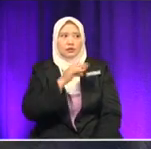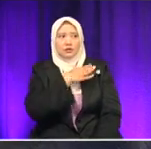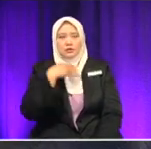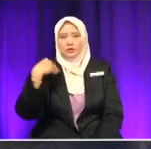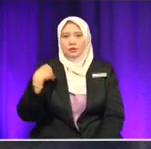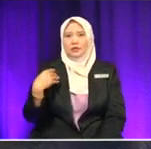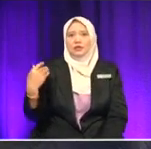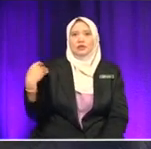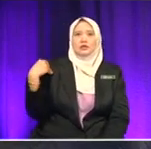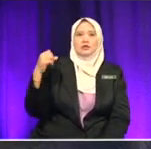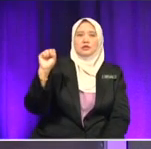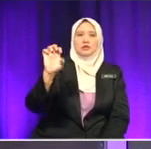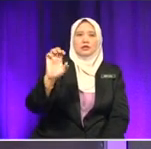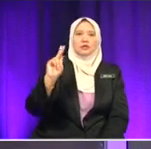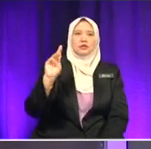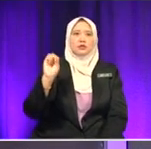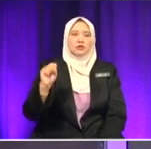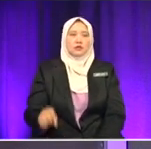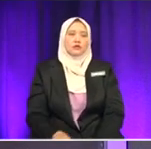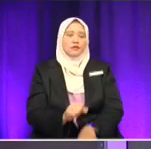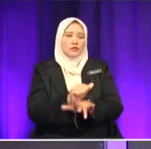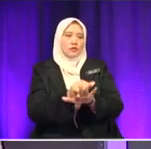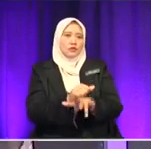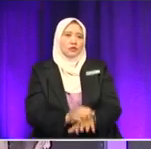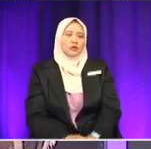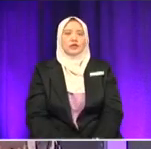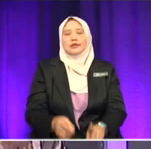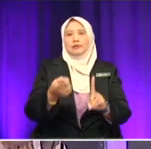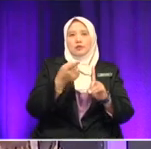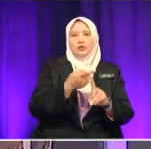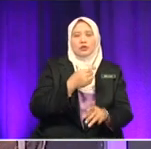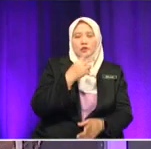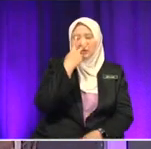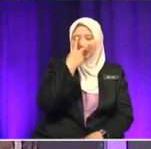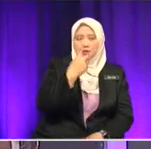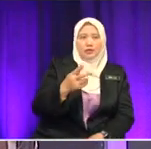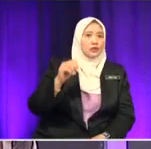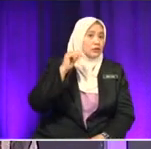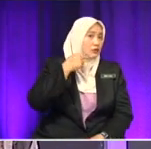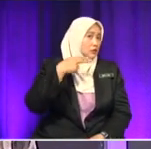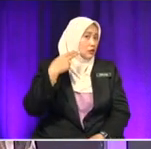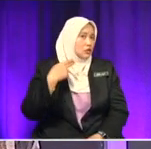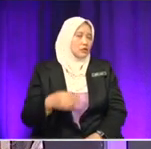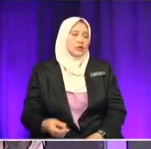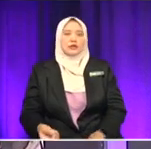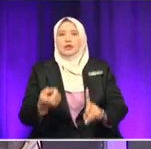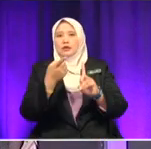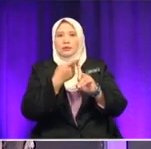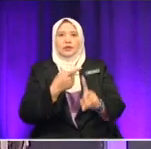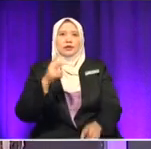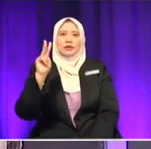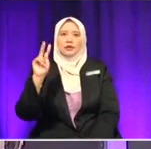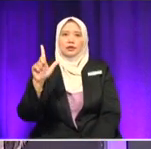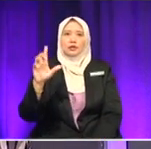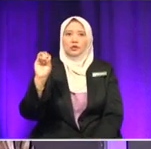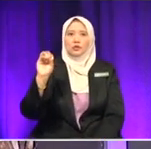lihat warna-warna semua warna hijau. Warna hijau, kan? Cikgu. Warna hijau disebabkan oleh kehadiran klorofil. Jadi, kebanyakan pokok ada klorofil kerana ia